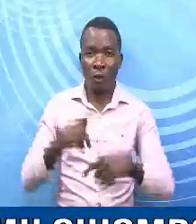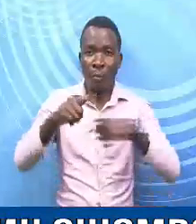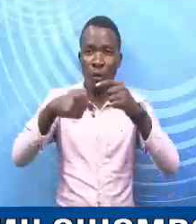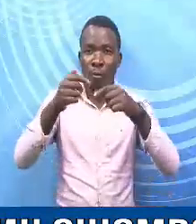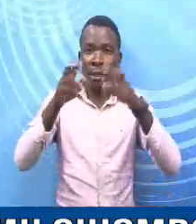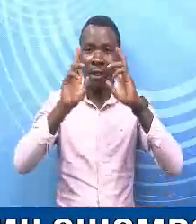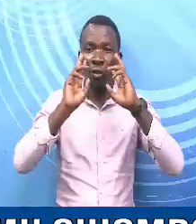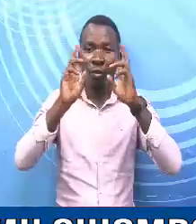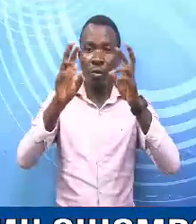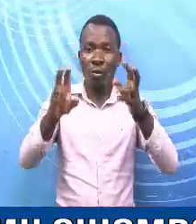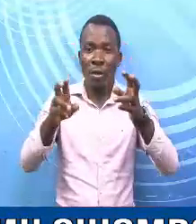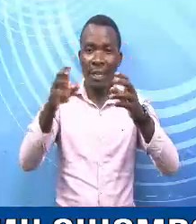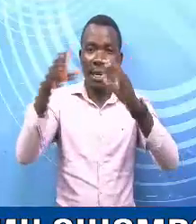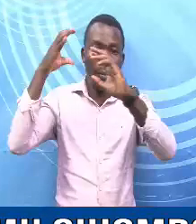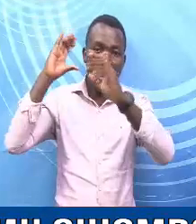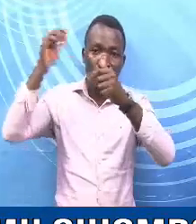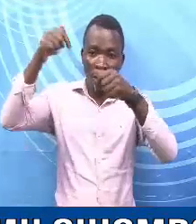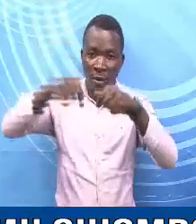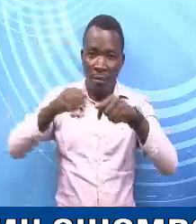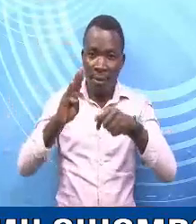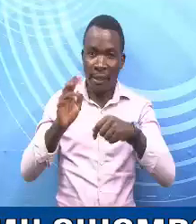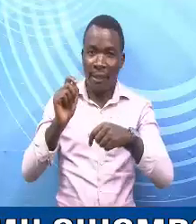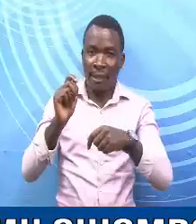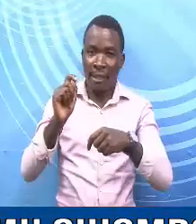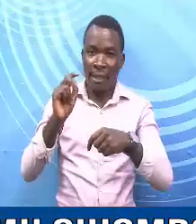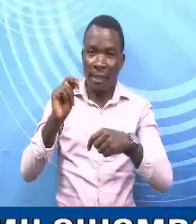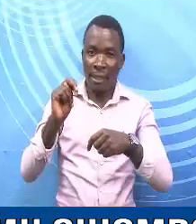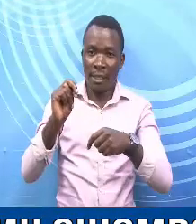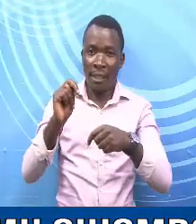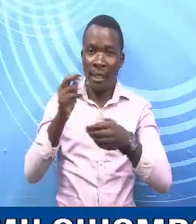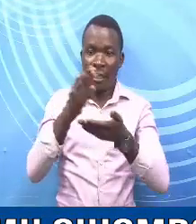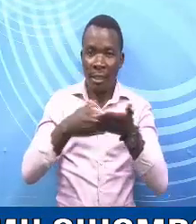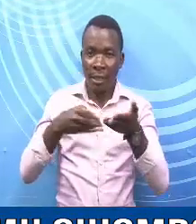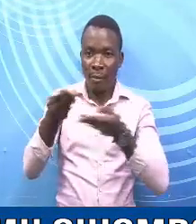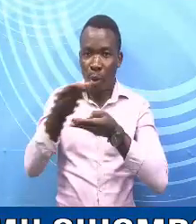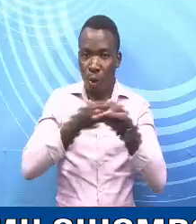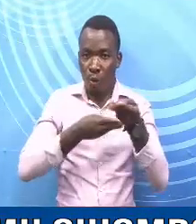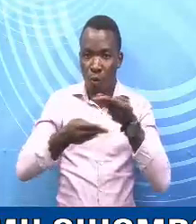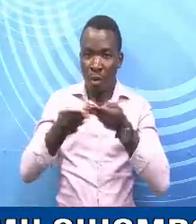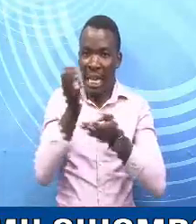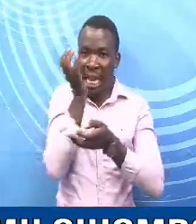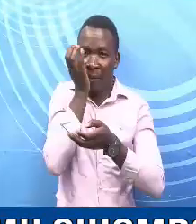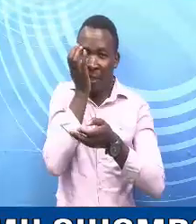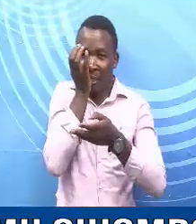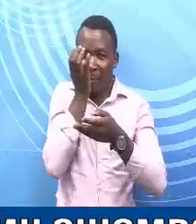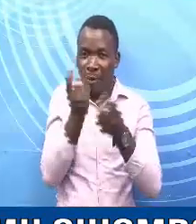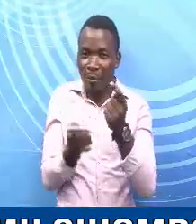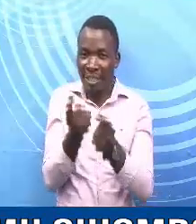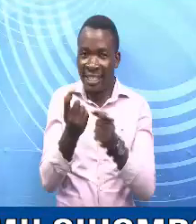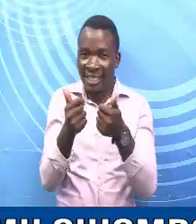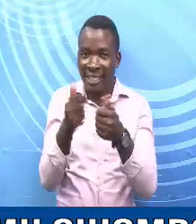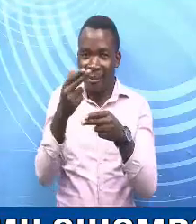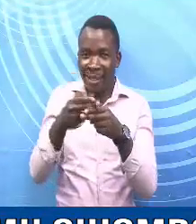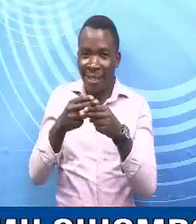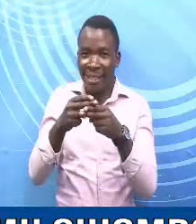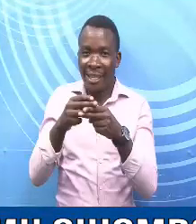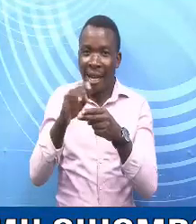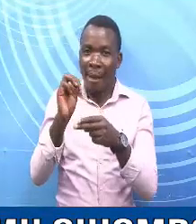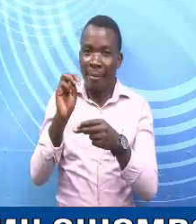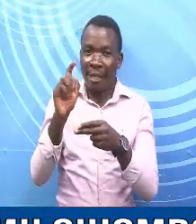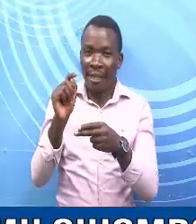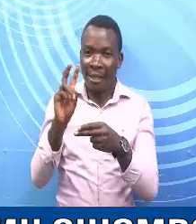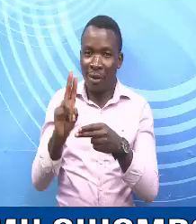Mukomeje gukurikira amakuru hano kuri BTN. Bamwe mu bacuruzi bacuruza ibishyimbo bihiye bizwi nka mitiyu mu bice bitandukanye by'umujyi wa Kigali baravuga ko